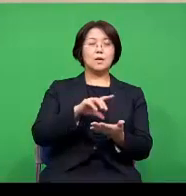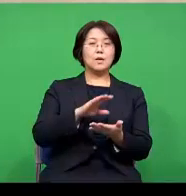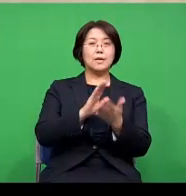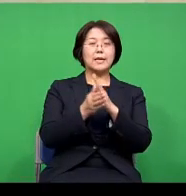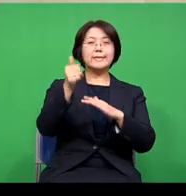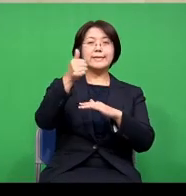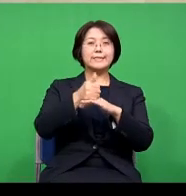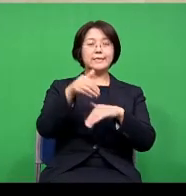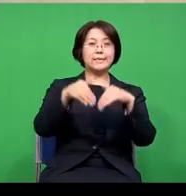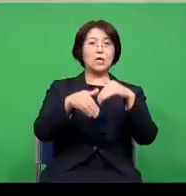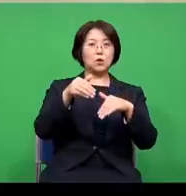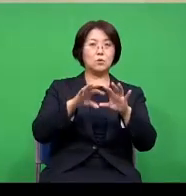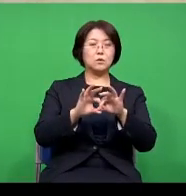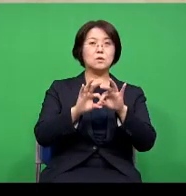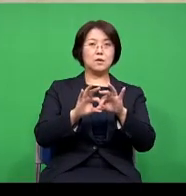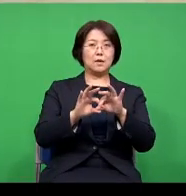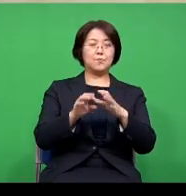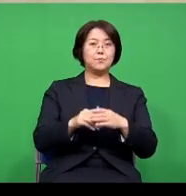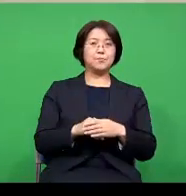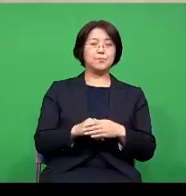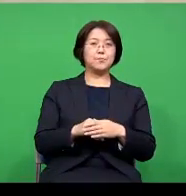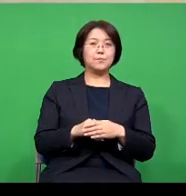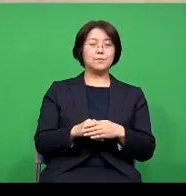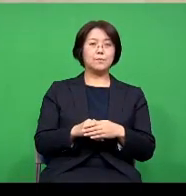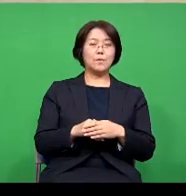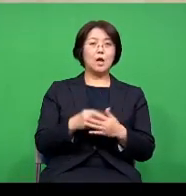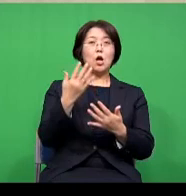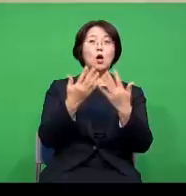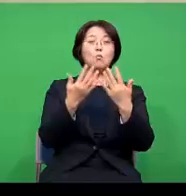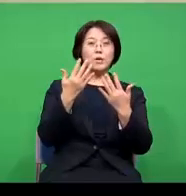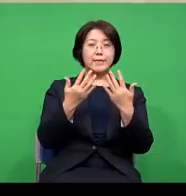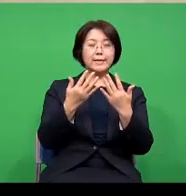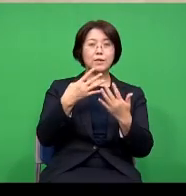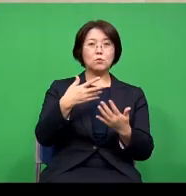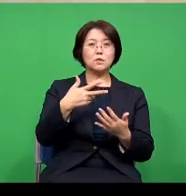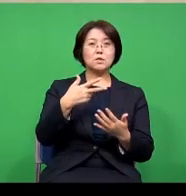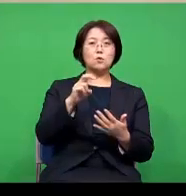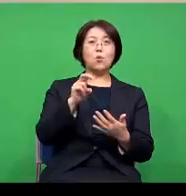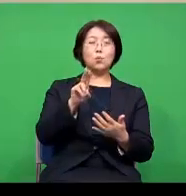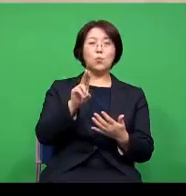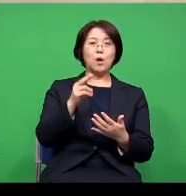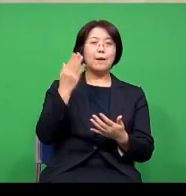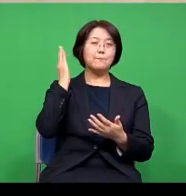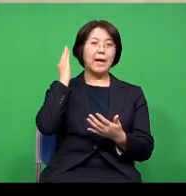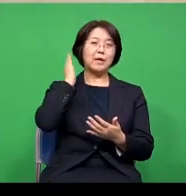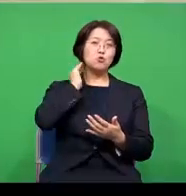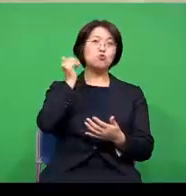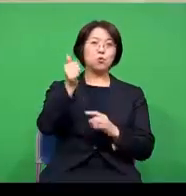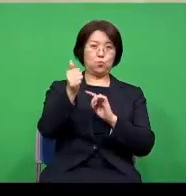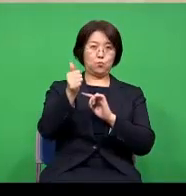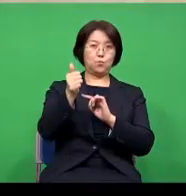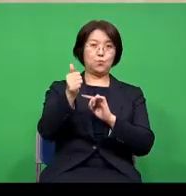知事選に絡んでなんですけれども、森喜朗元、まあ、首相がですね、はい、